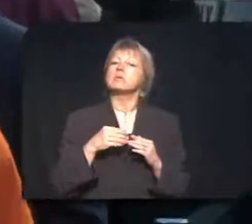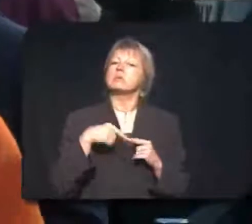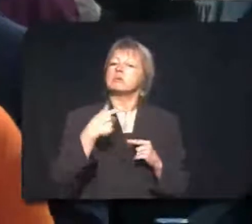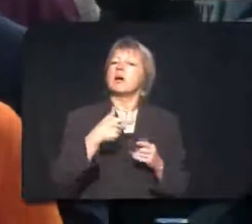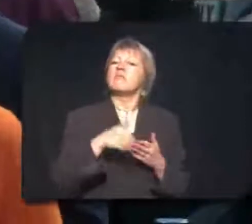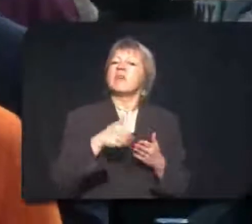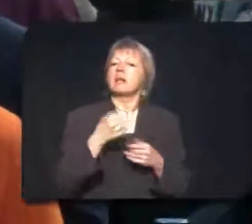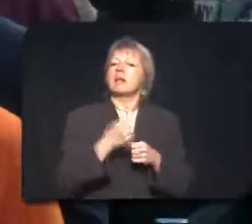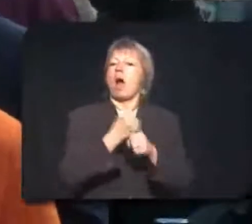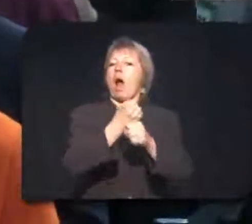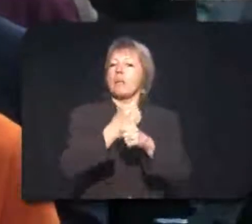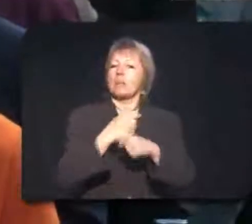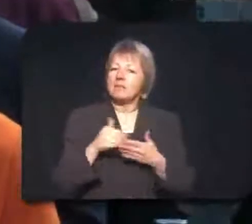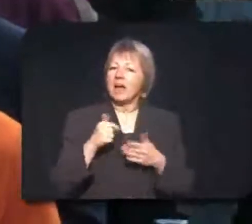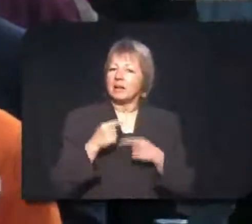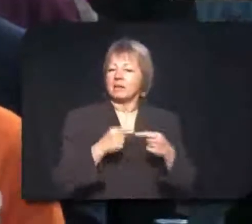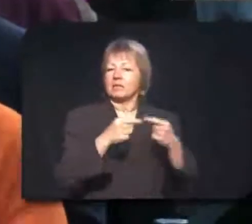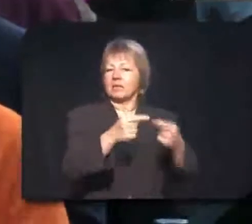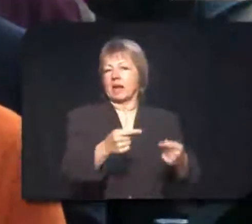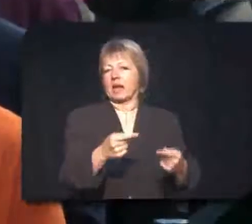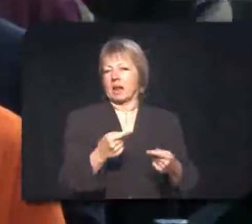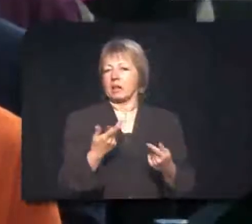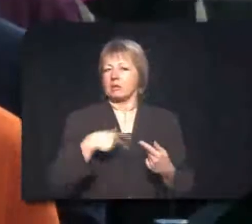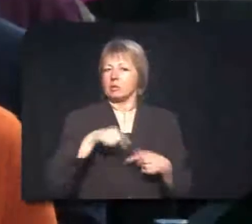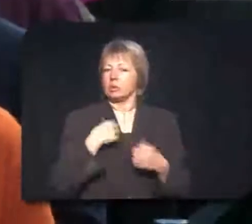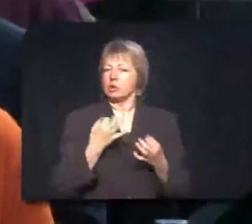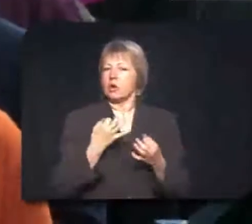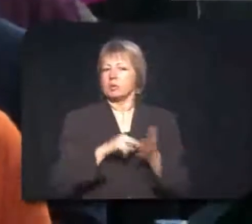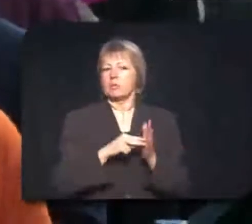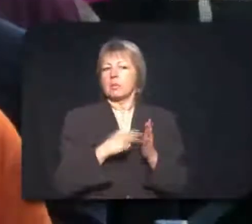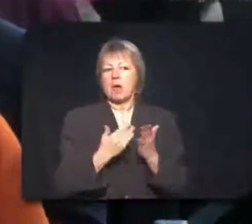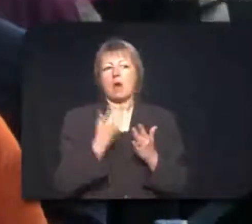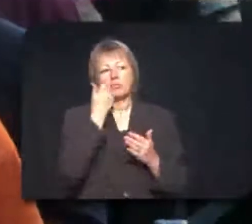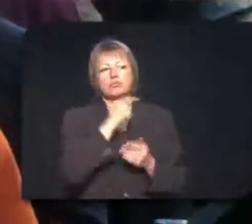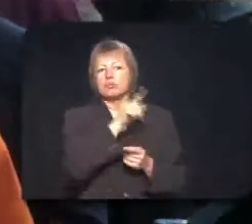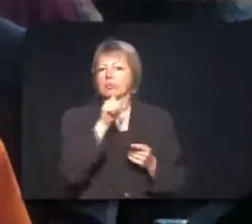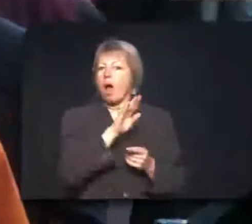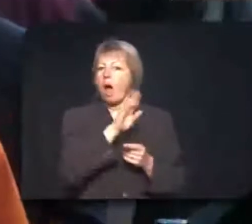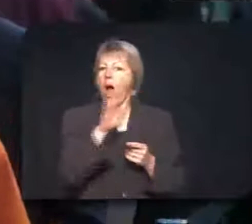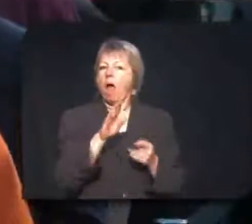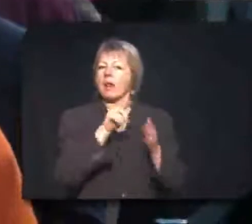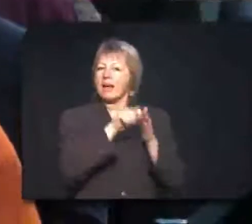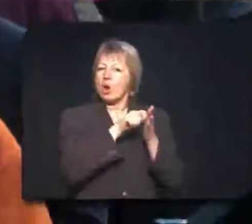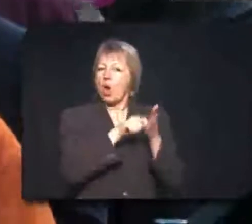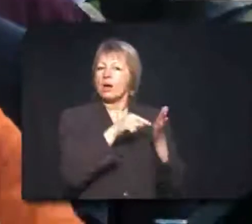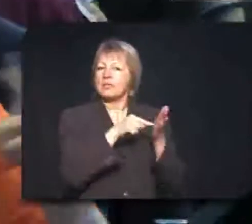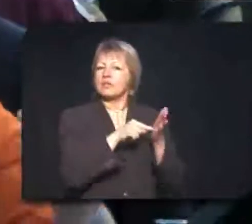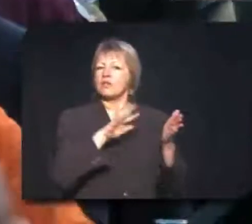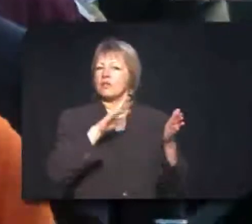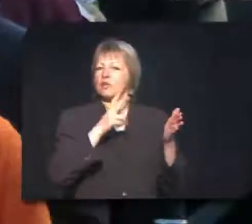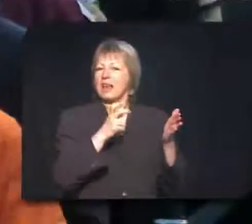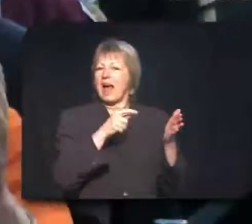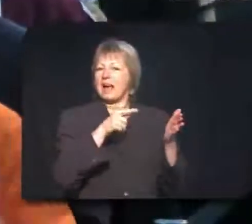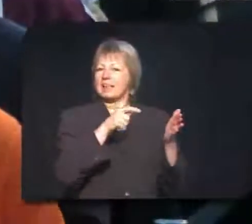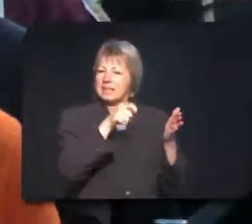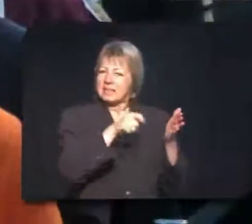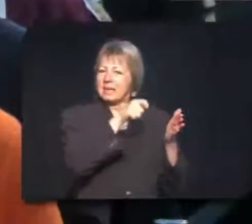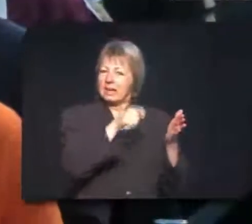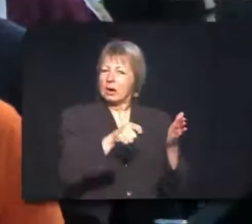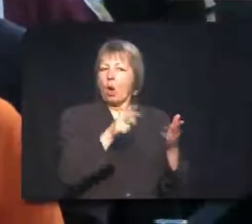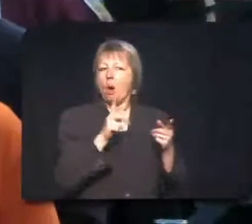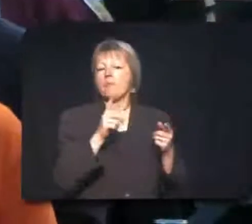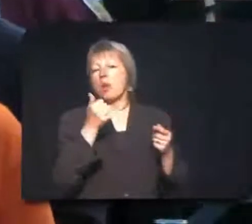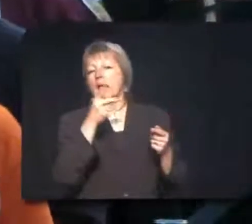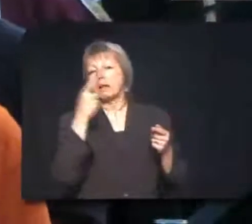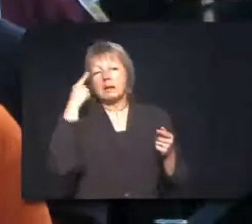ja tun und deshalb bin ich dafür dass alle ein Kreuzchen auch bei der 35 machen auch die die ansonsten lieber vielleicht mehr wollen